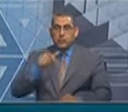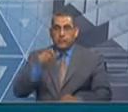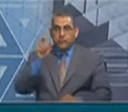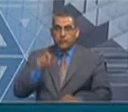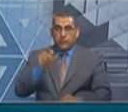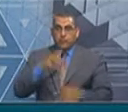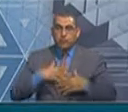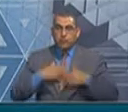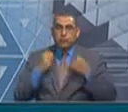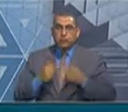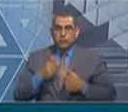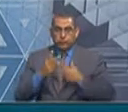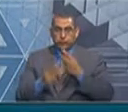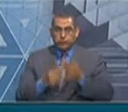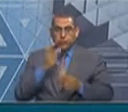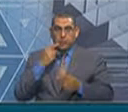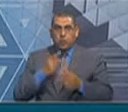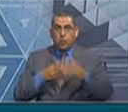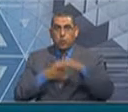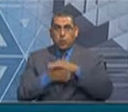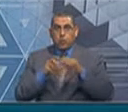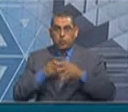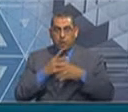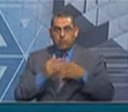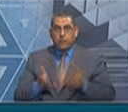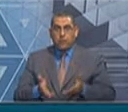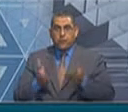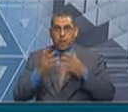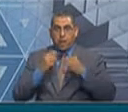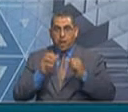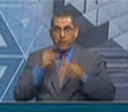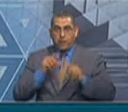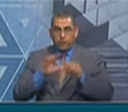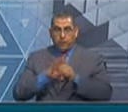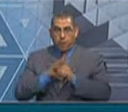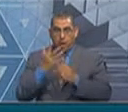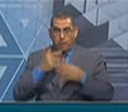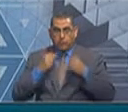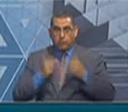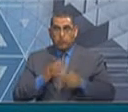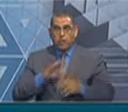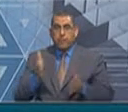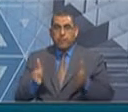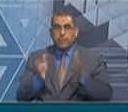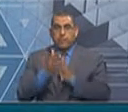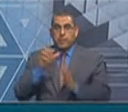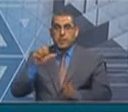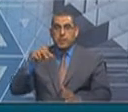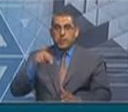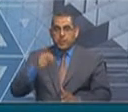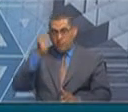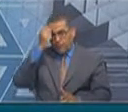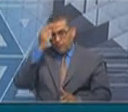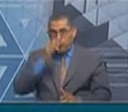866 متعافيا من فيروس كورونا من المستشفيات، يرتفع إجمالي المتعافين من الفيروس إلى